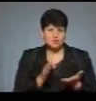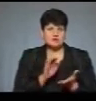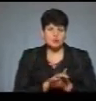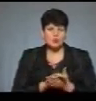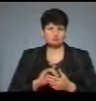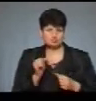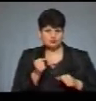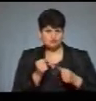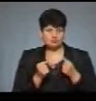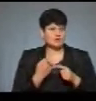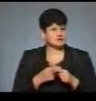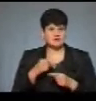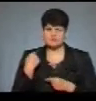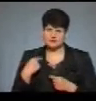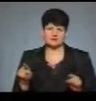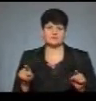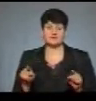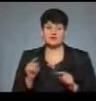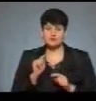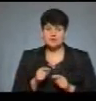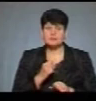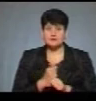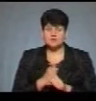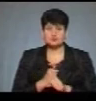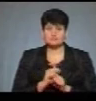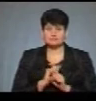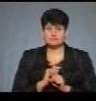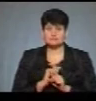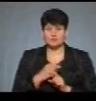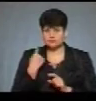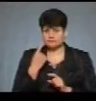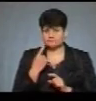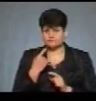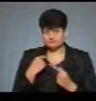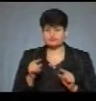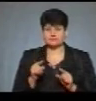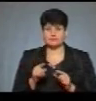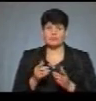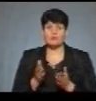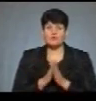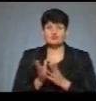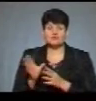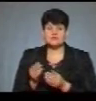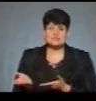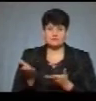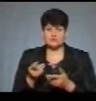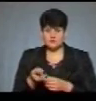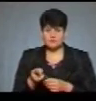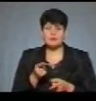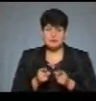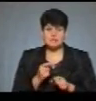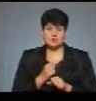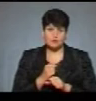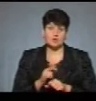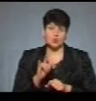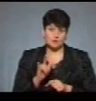другого, колегу, це зовсім по-іншому, і це тоді працює особистий ефект. Тому прошу всіх запрошувати у Тернопіль. Ми дійсно робимо